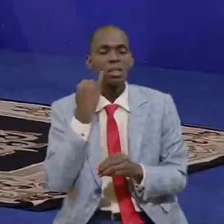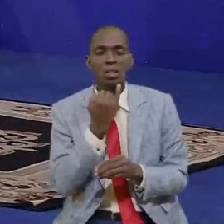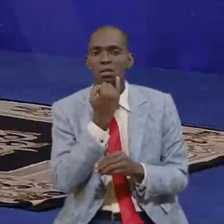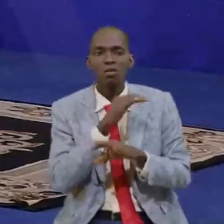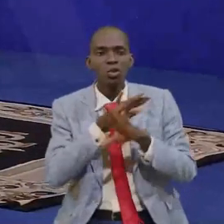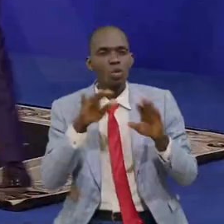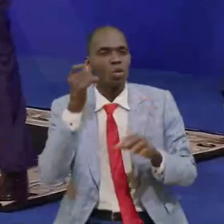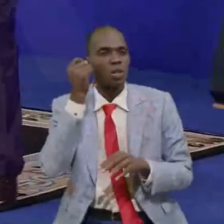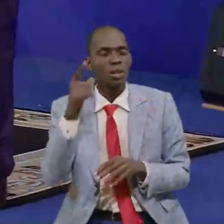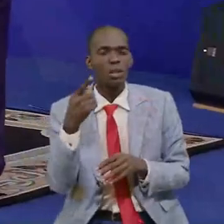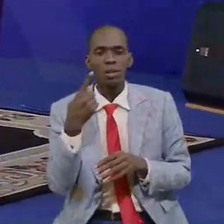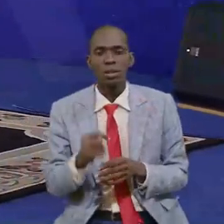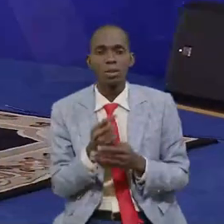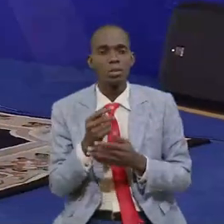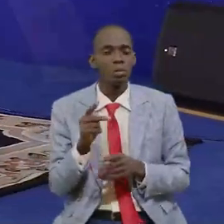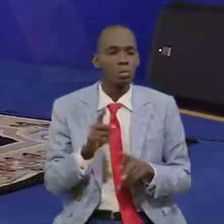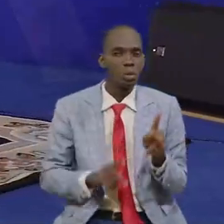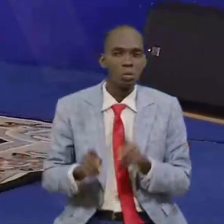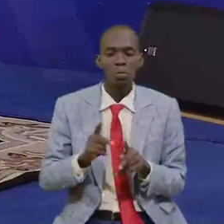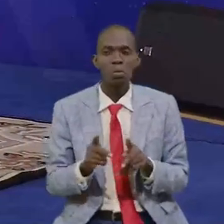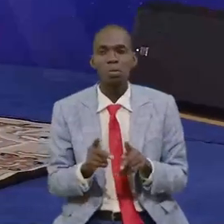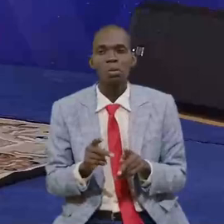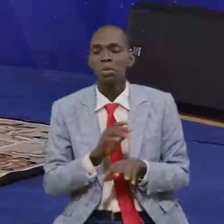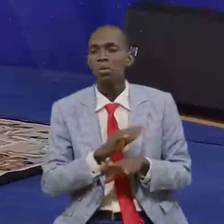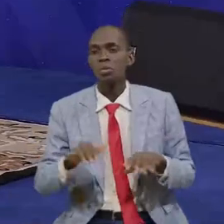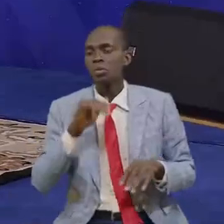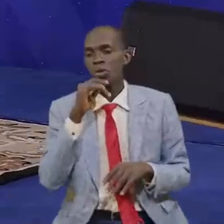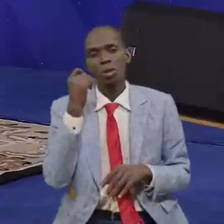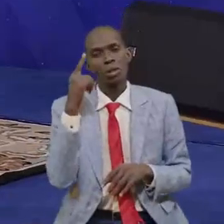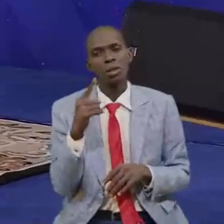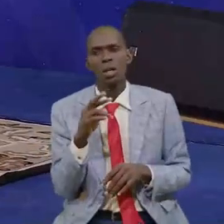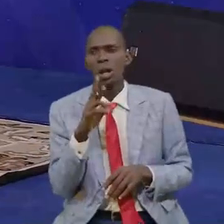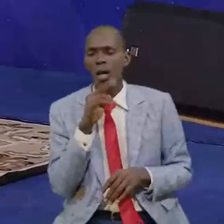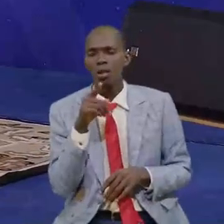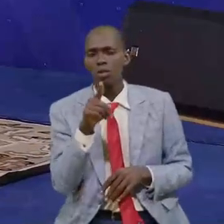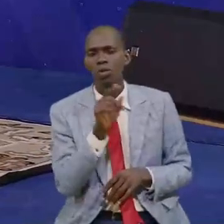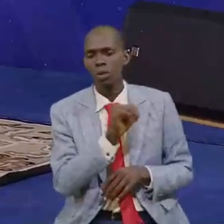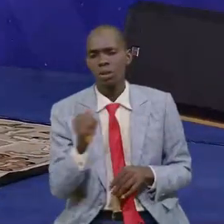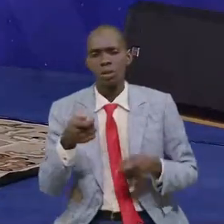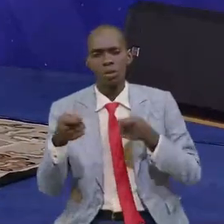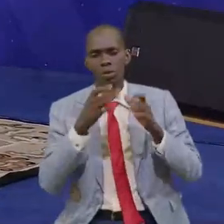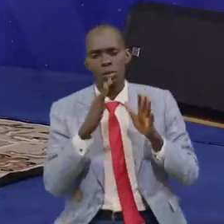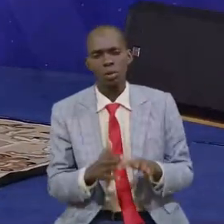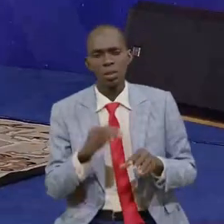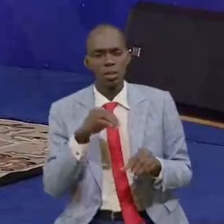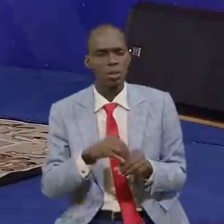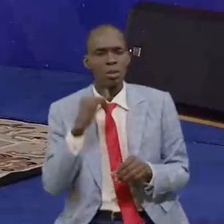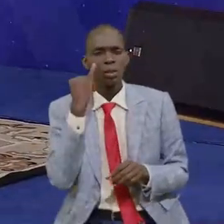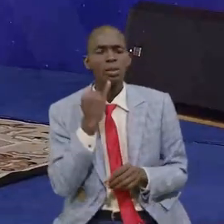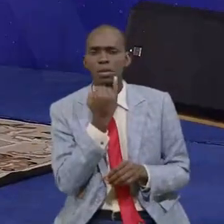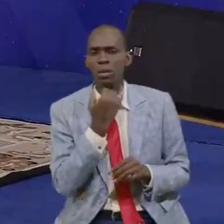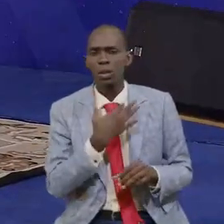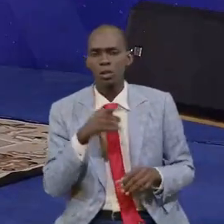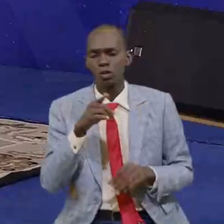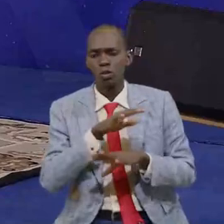compris, Nicodème n'avait pas compris. Est-ce que tu es docteur en Israël et tu ne comprends pas? Et les